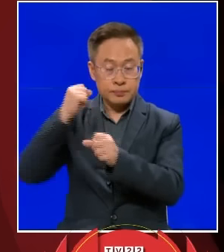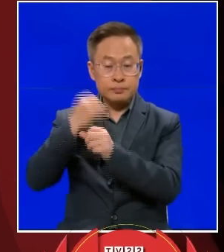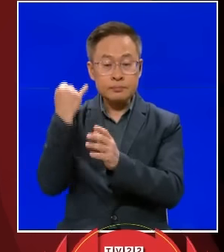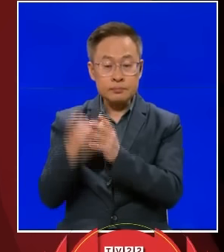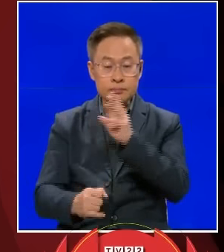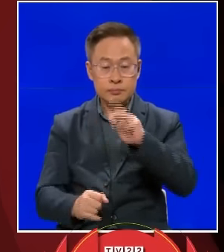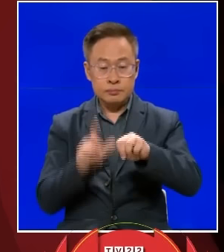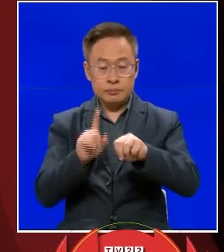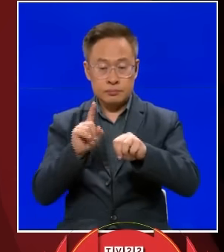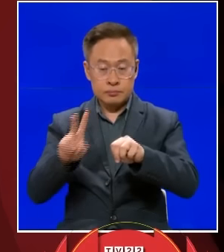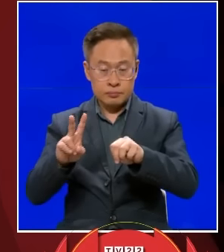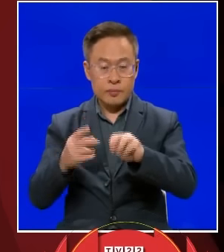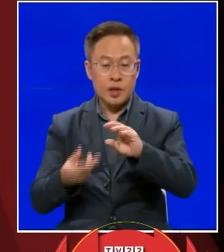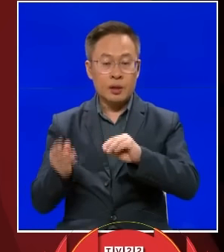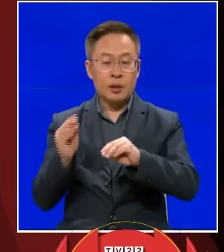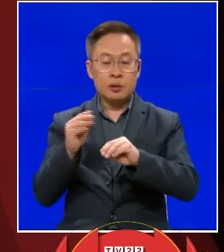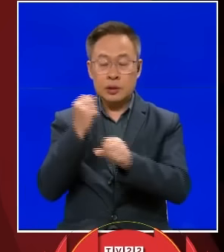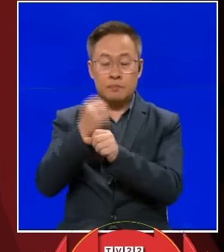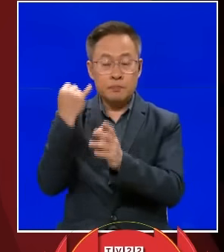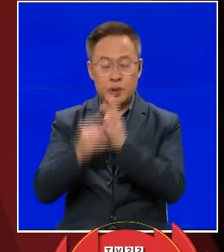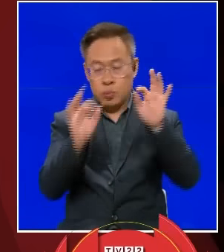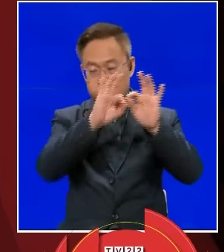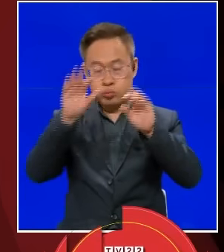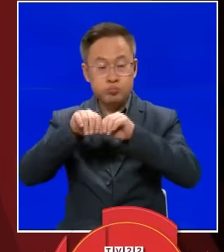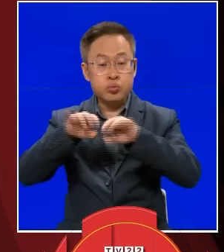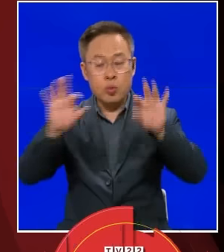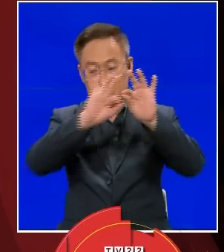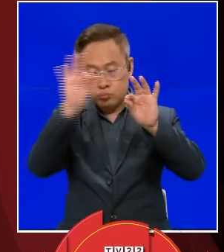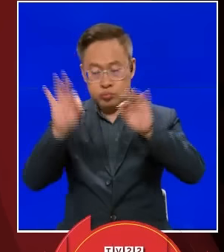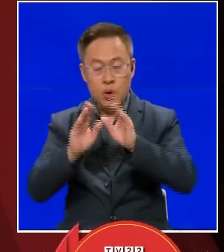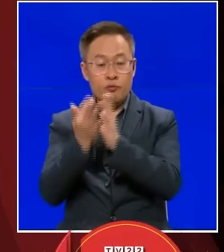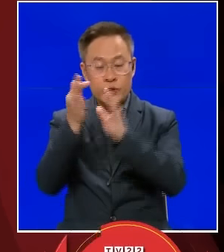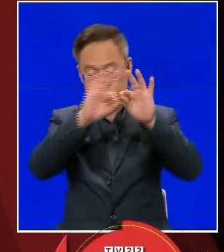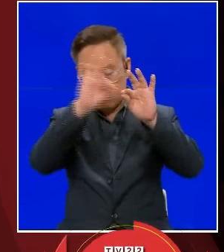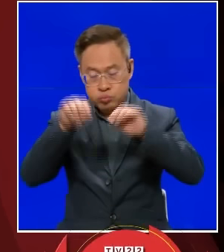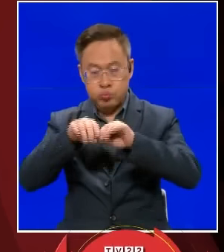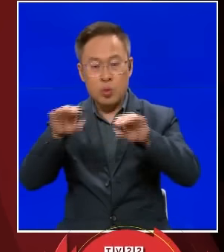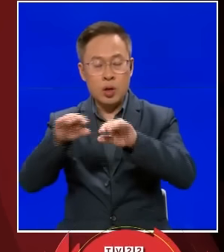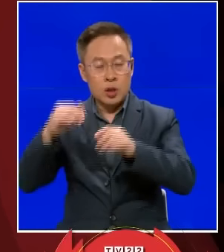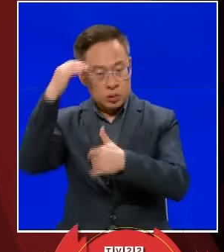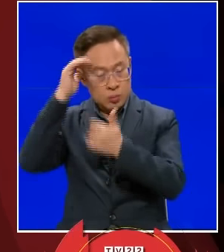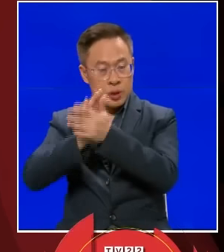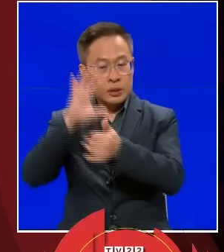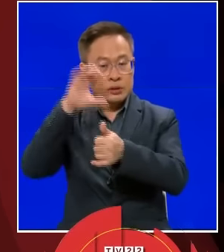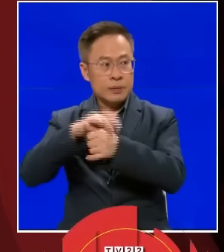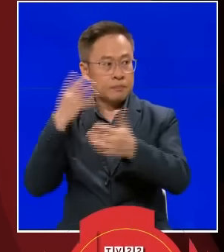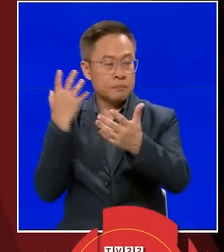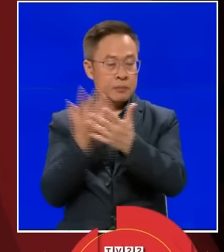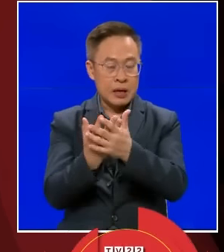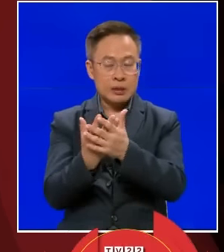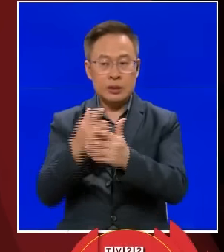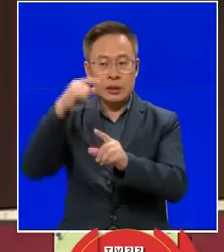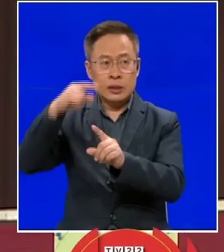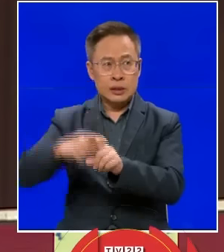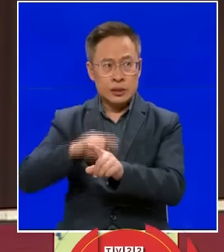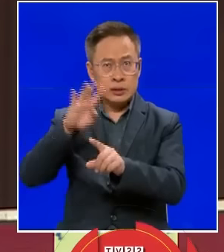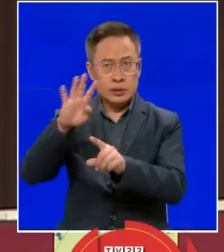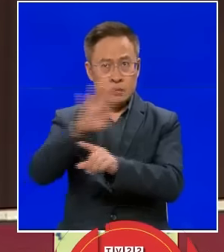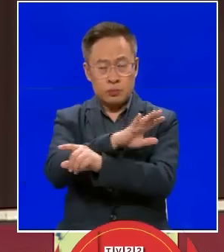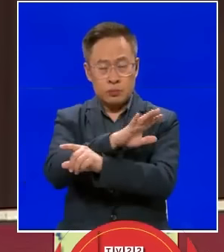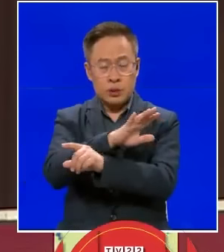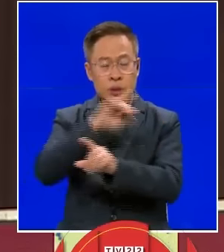112กล่าวหาด้วยการโพสต์ข้อความโพสต์ Facebook4ข้อความถูกคุมขังมาตั้งแต่ 4เมษายนปี67หลัง